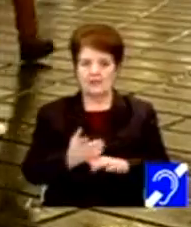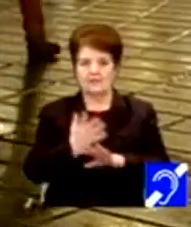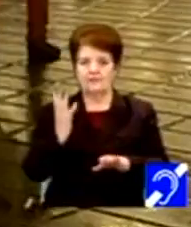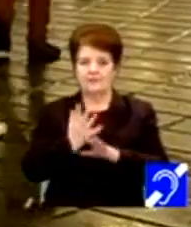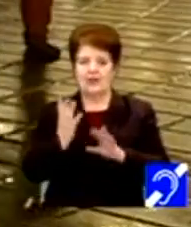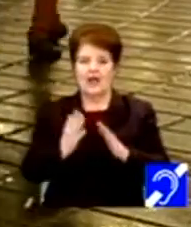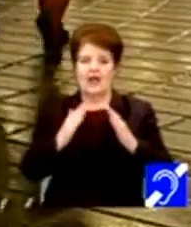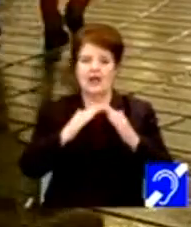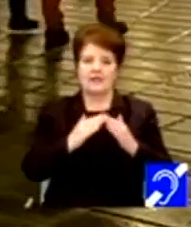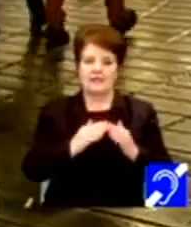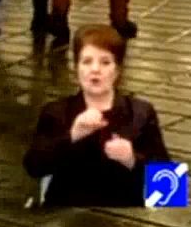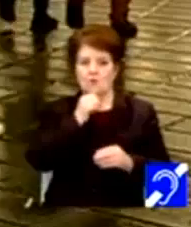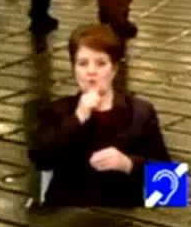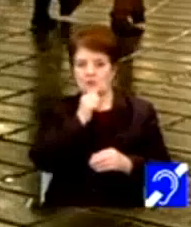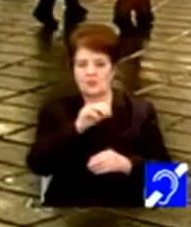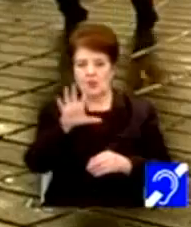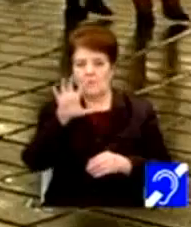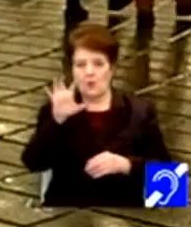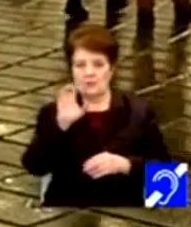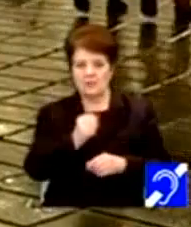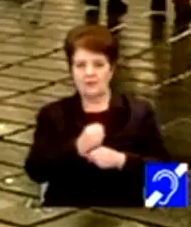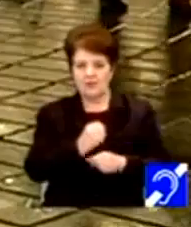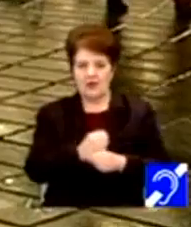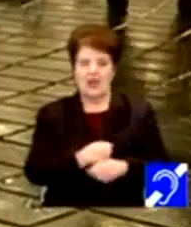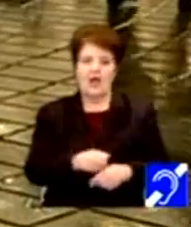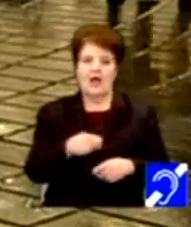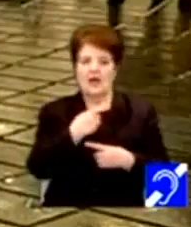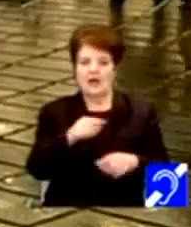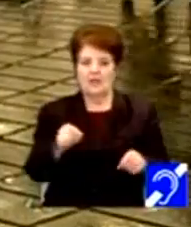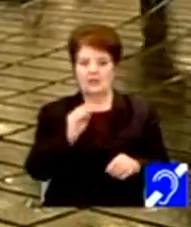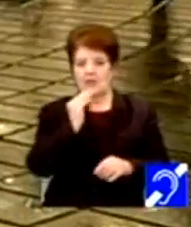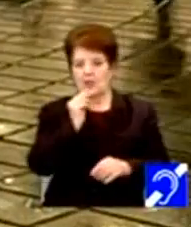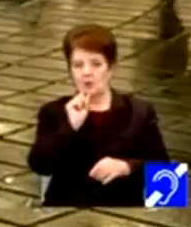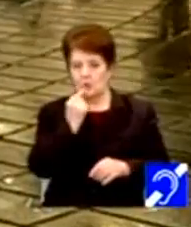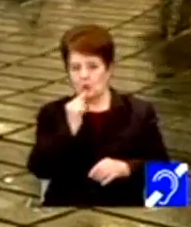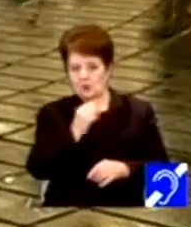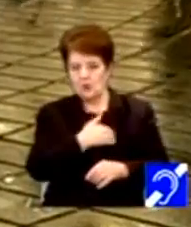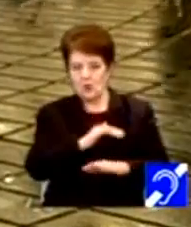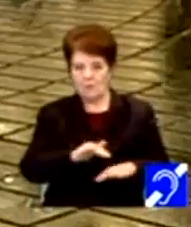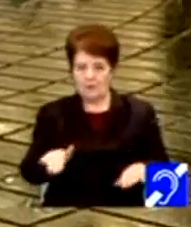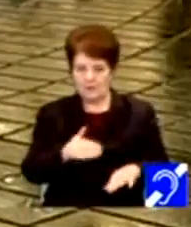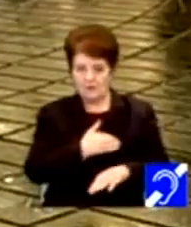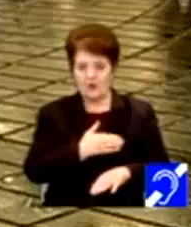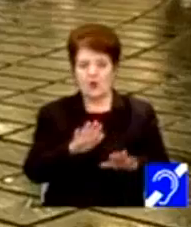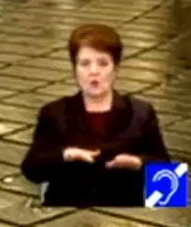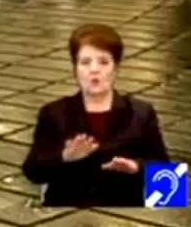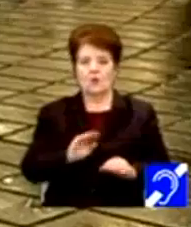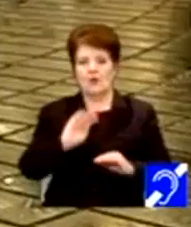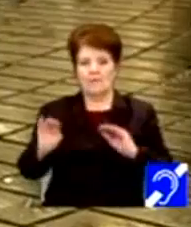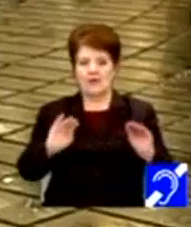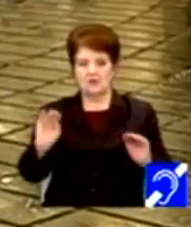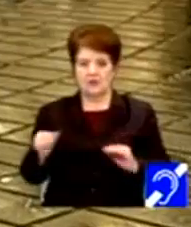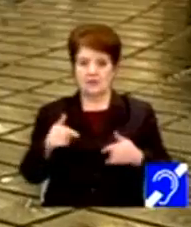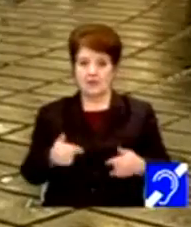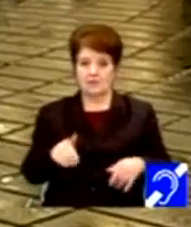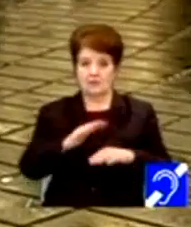căsuța lui Moș Crăciun pentru a face poze, iar copiii pentru a primi dulciuri sau în locurile special amenajate. În această